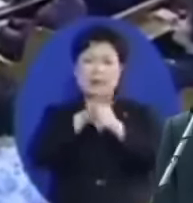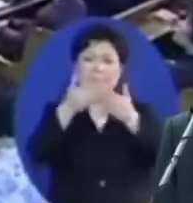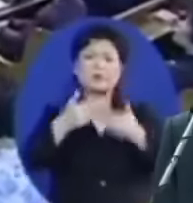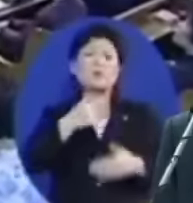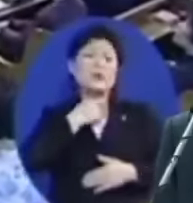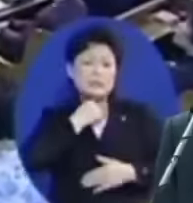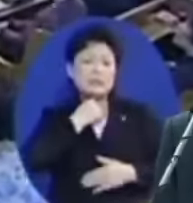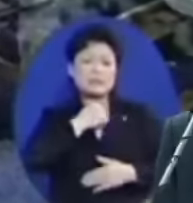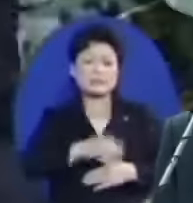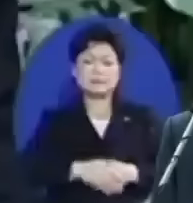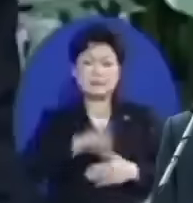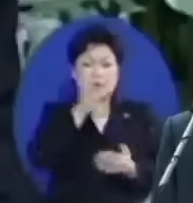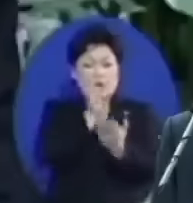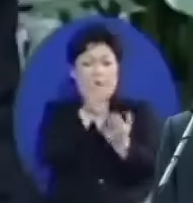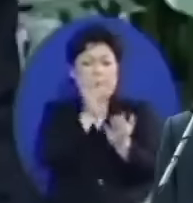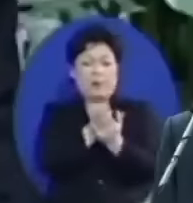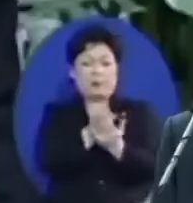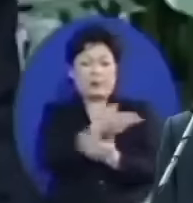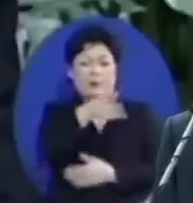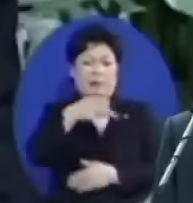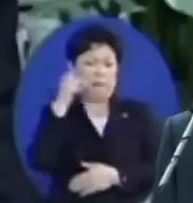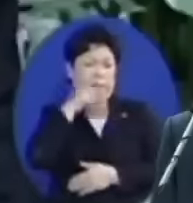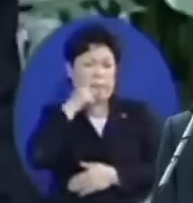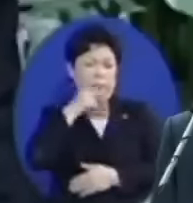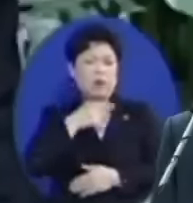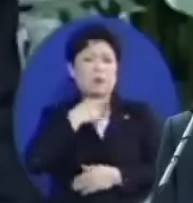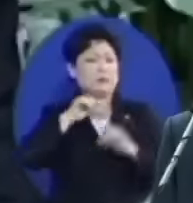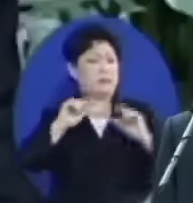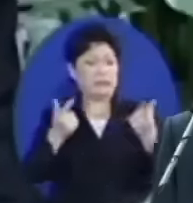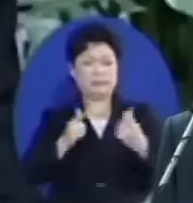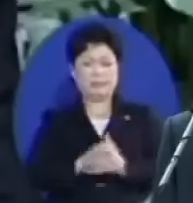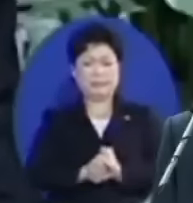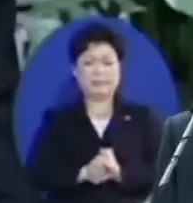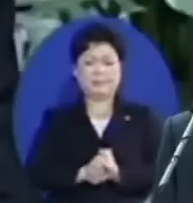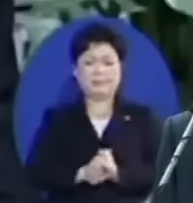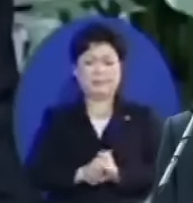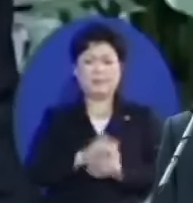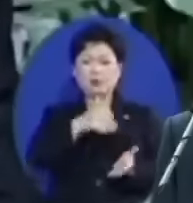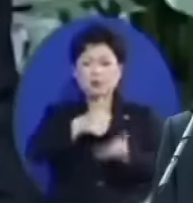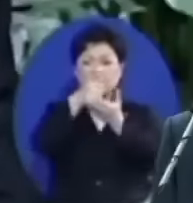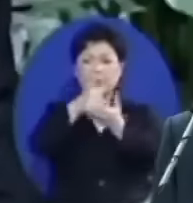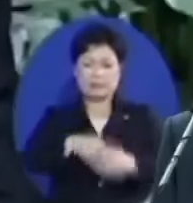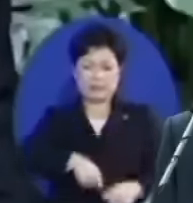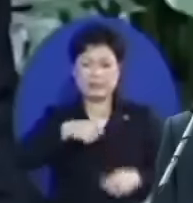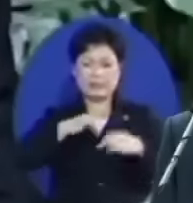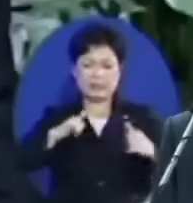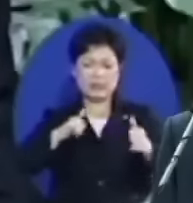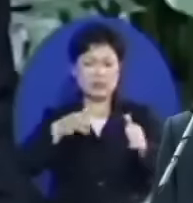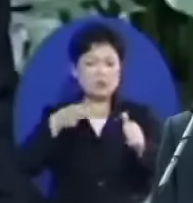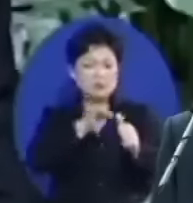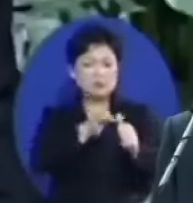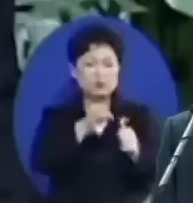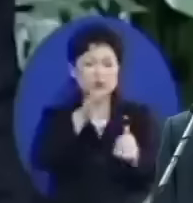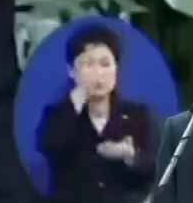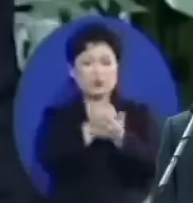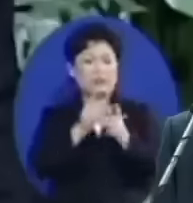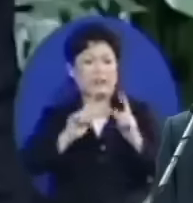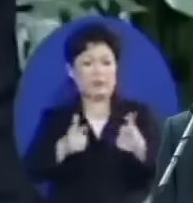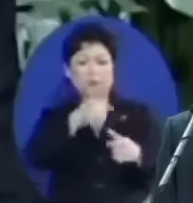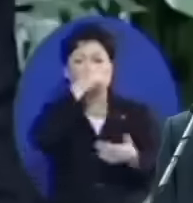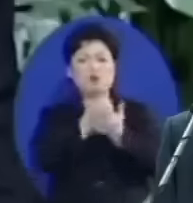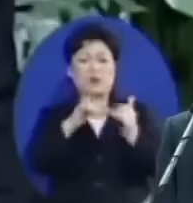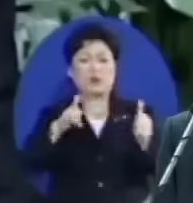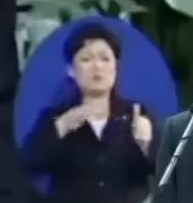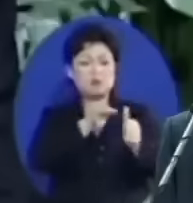원하시지 율법으로 여러분을 치리하기를 원치 아니한다는 것입니다. 주님은 의인을 부르러 온 것이 아니요 죄인을